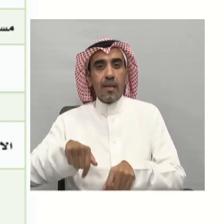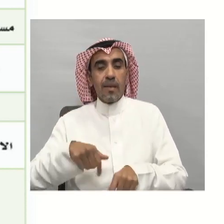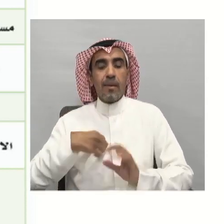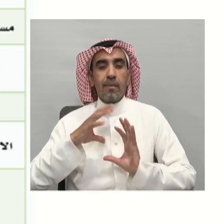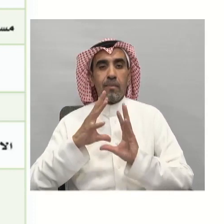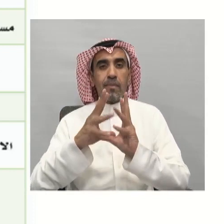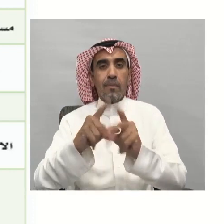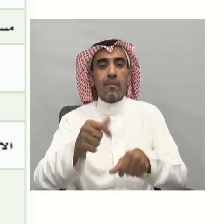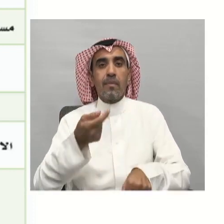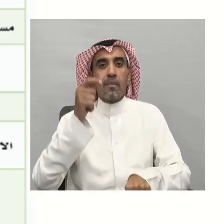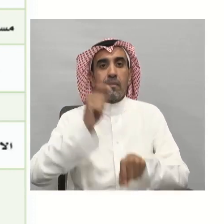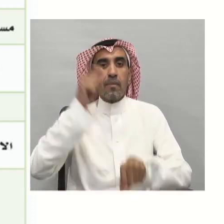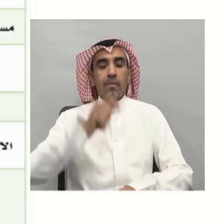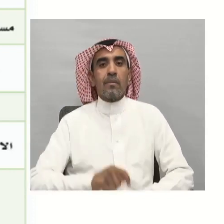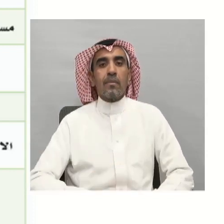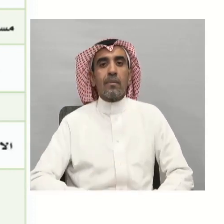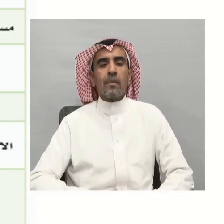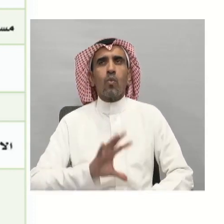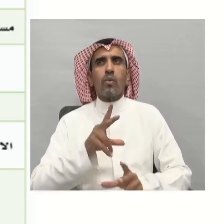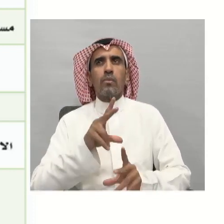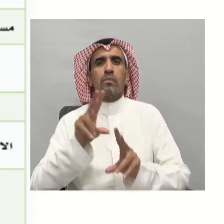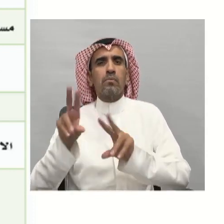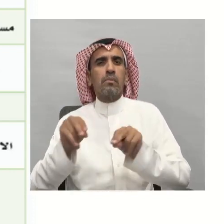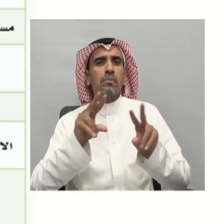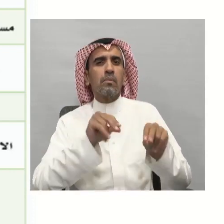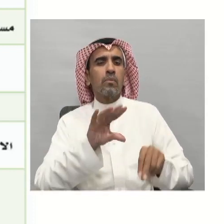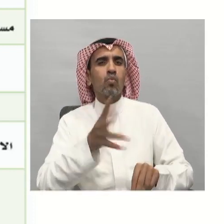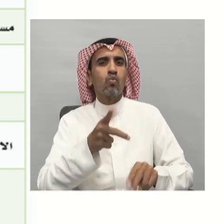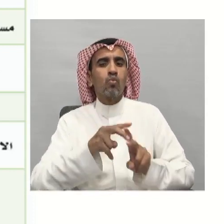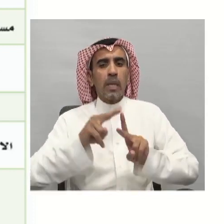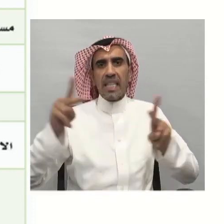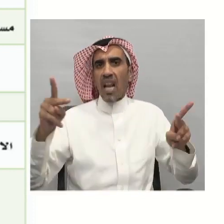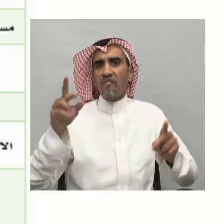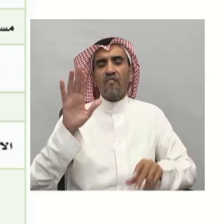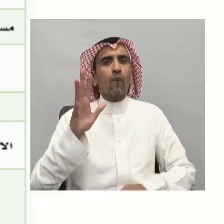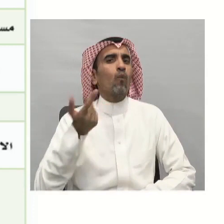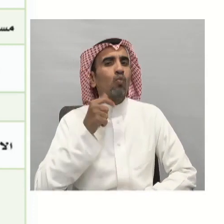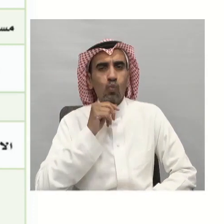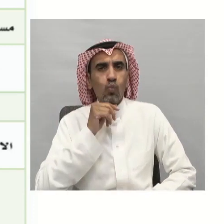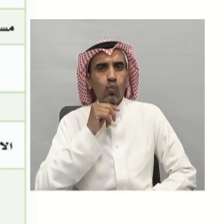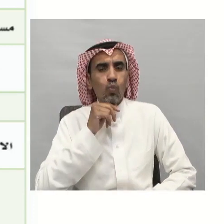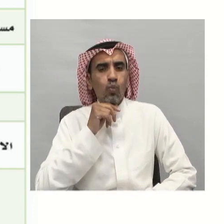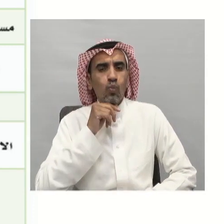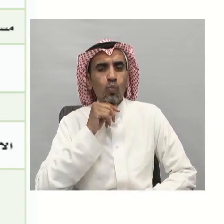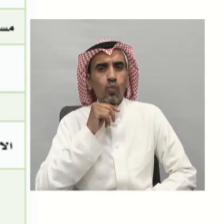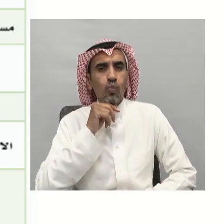لهذا اليوم تحدثنا عن اللاسعات. ما هي أوجه الشبه والاختلاف بين الإسفنجيات